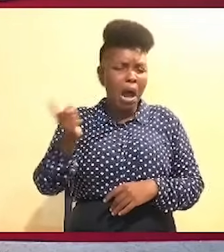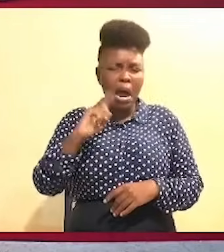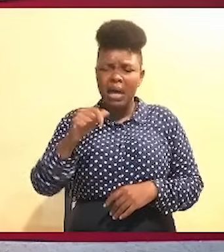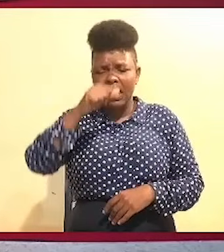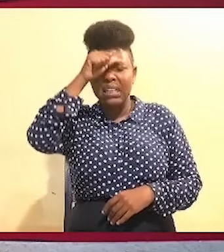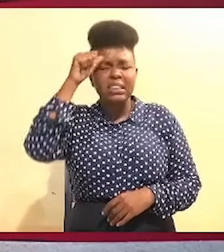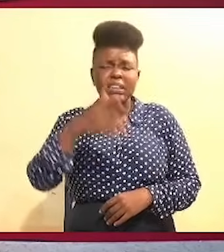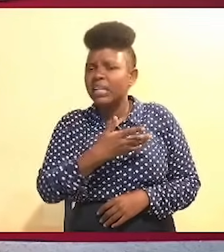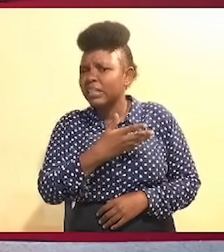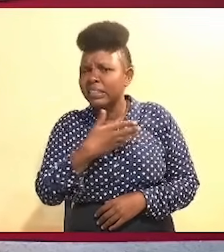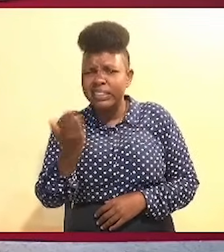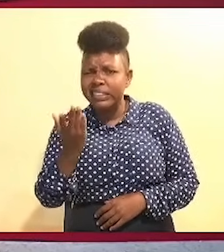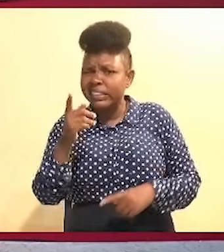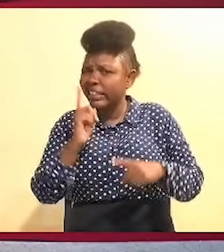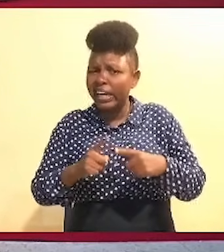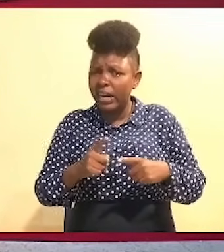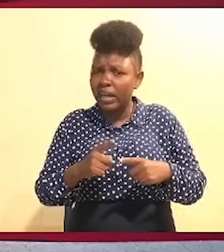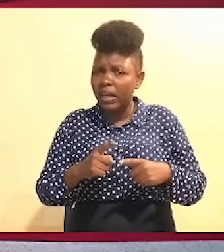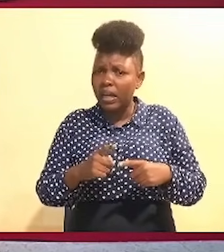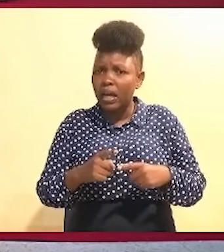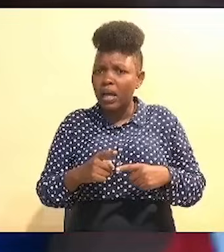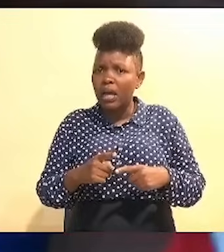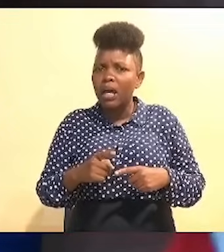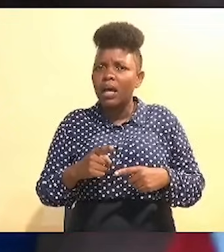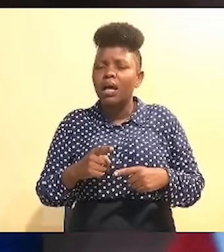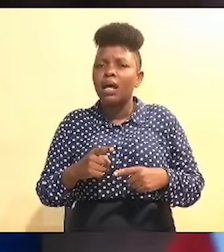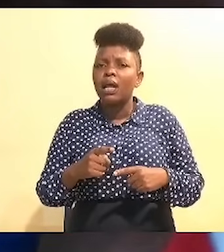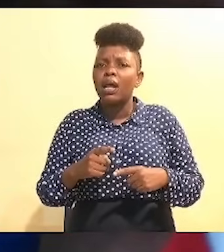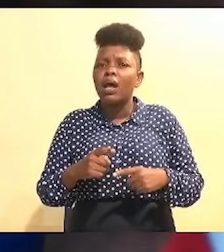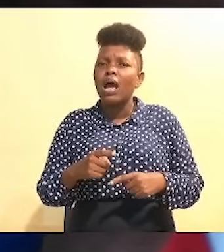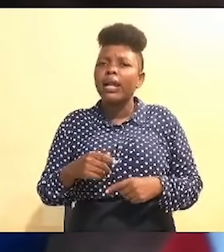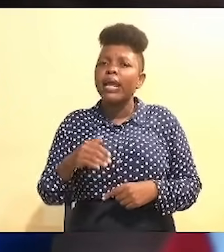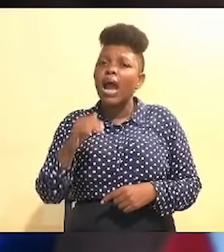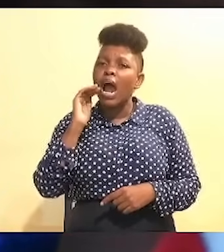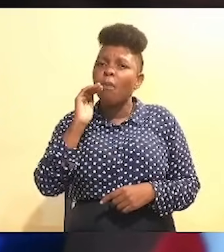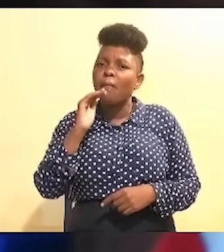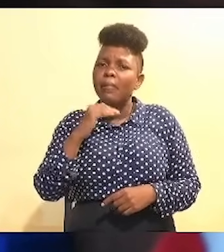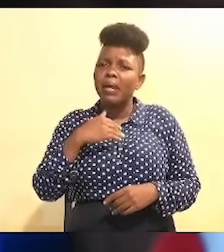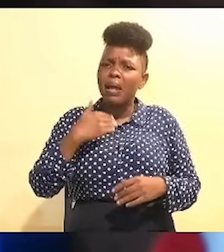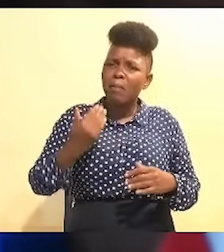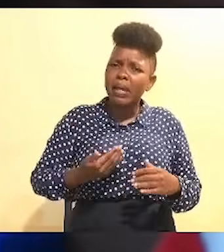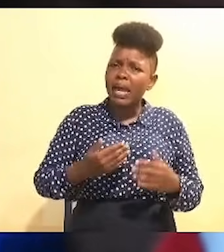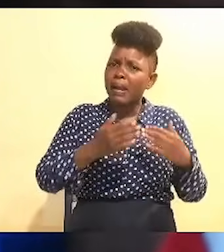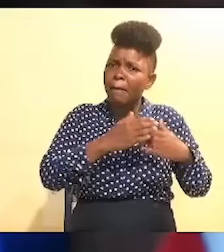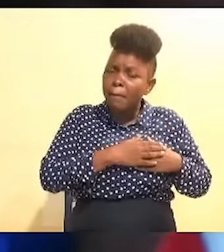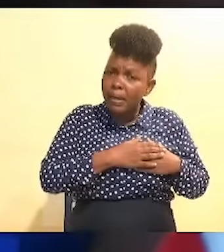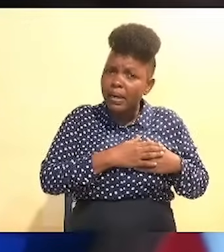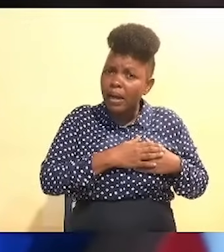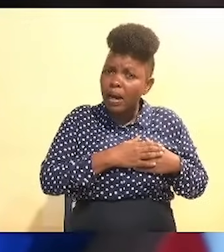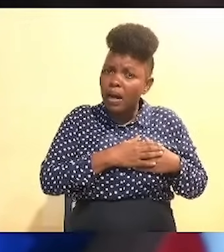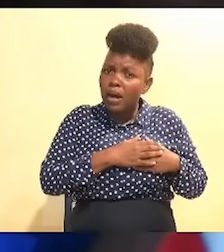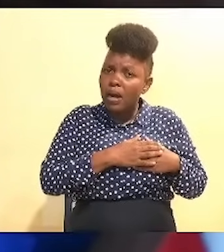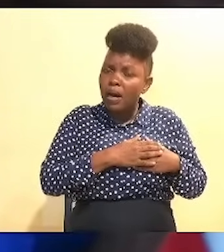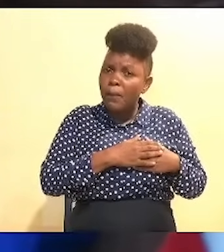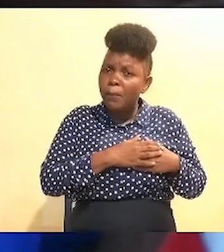tena. Yaani ili amtumie mkewe message ya kwamba nakupenda, mpaka swipe awe na tukio gani kubwa sana.